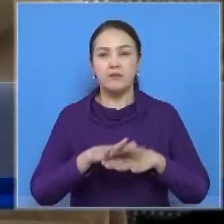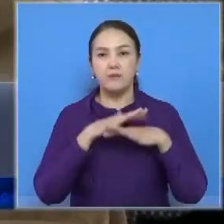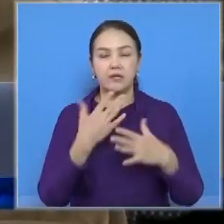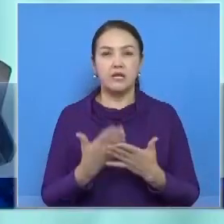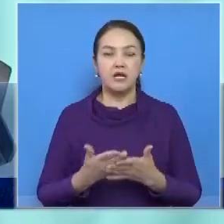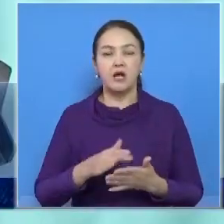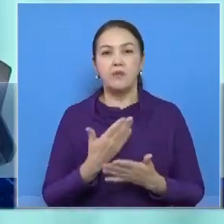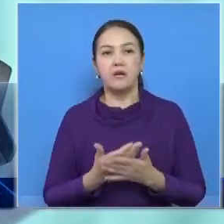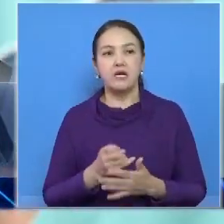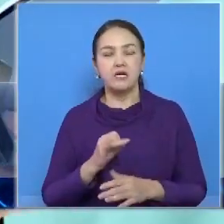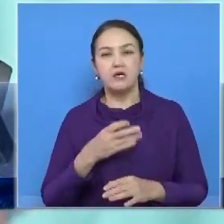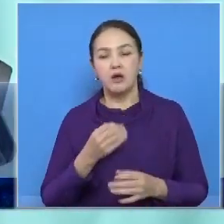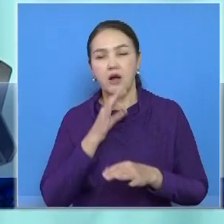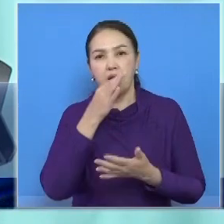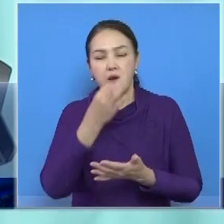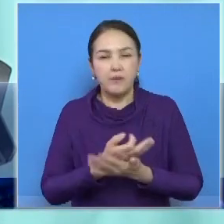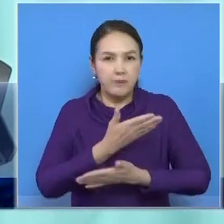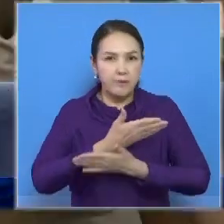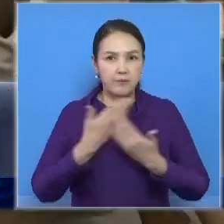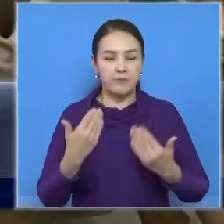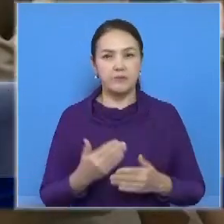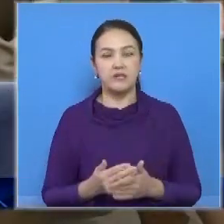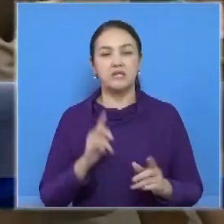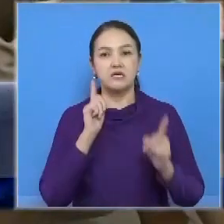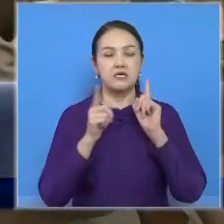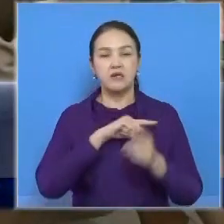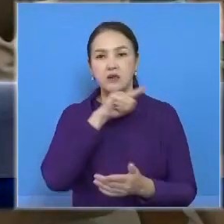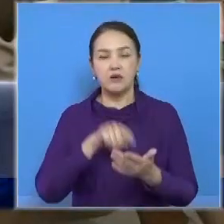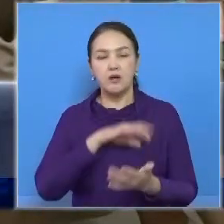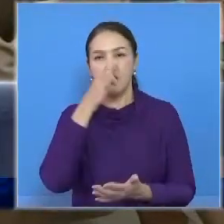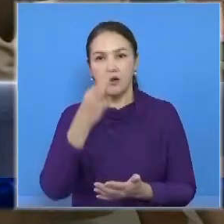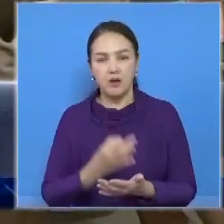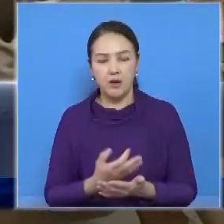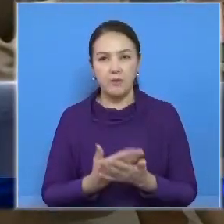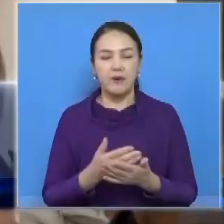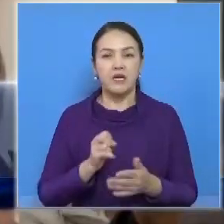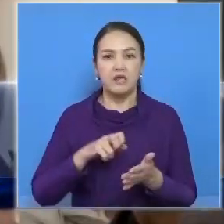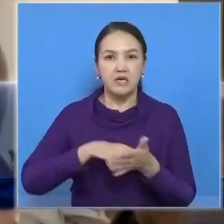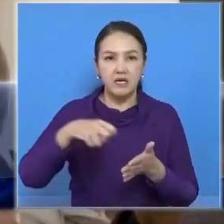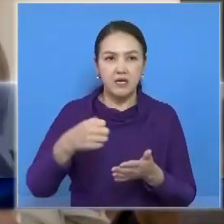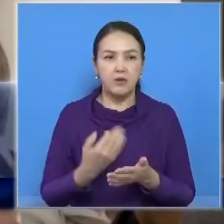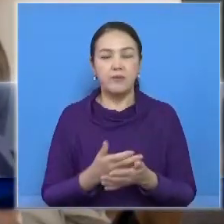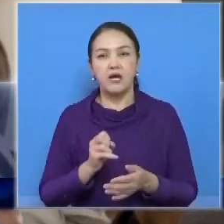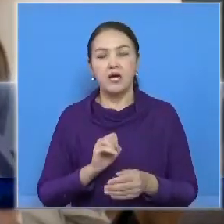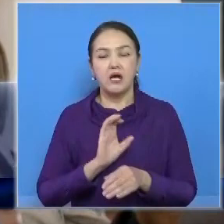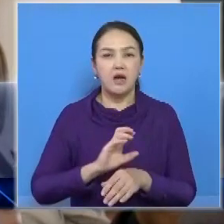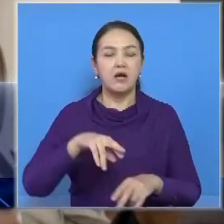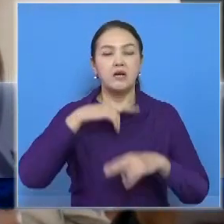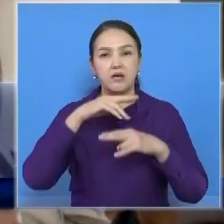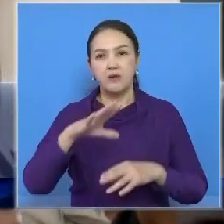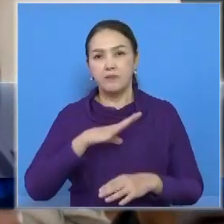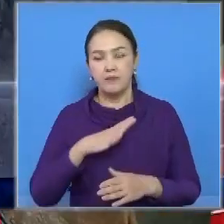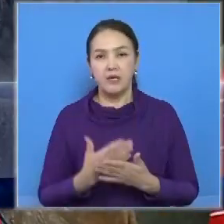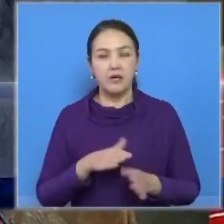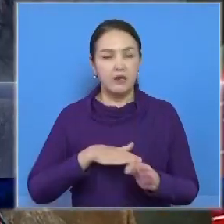сауал жолдағанымен қанағаттанарлық жауап естімедік деп отыр. Жиындағы сұрақ-жауаптың бәрі бұл жолда хаттамаға бекіп шаһар басшысының назарына алынды.